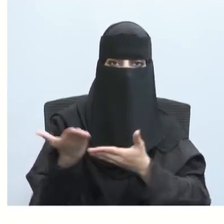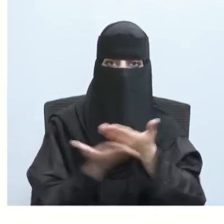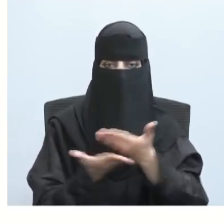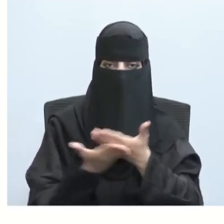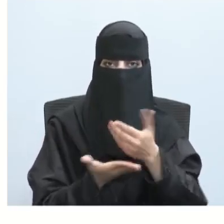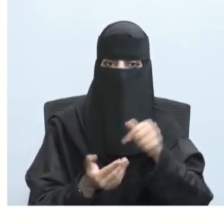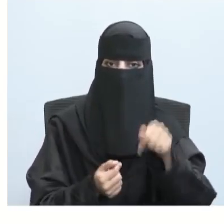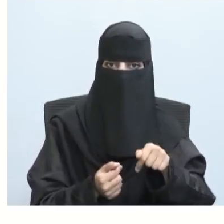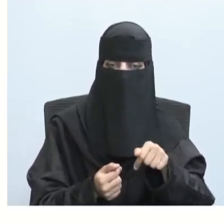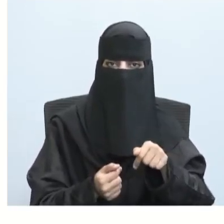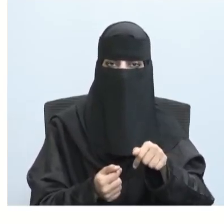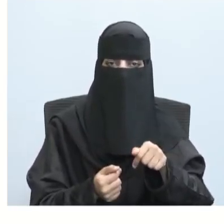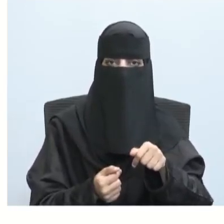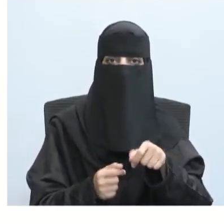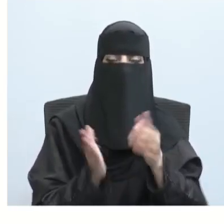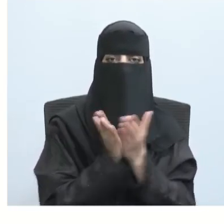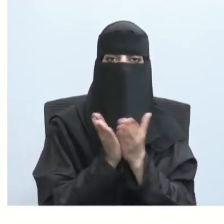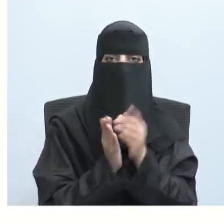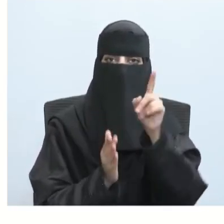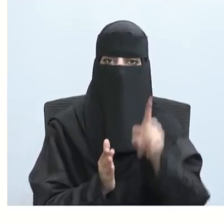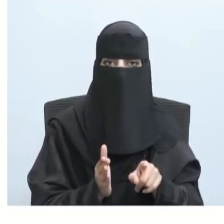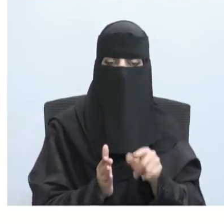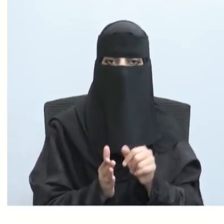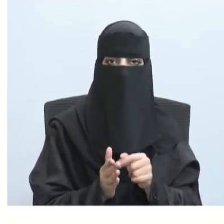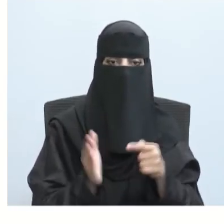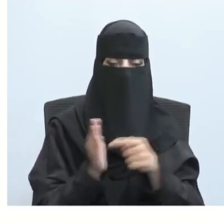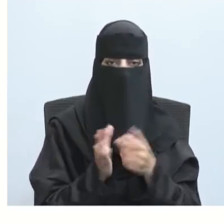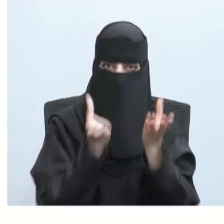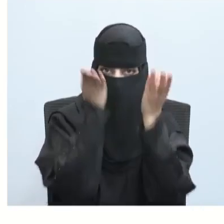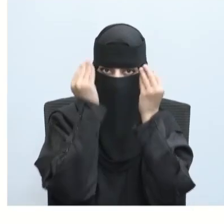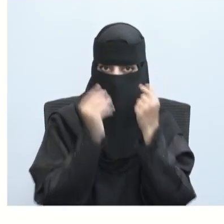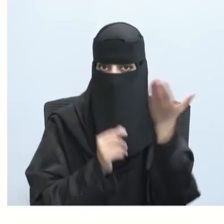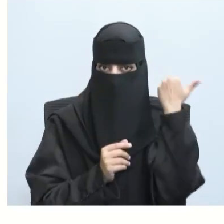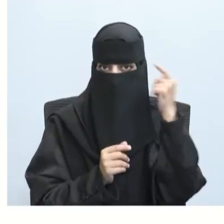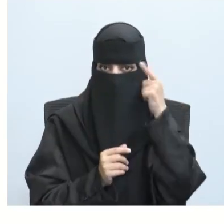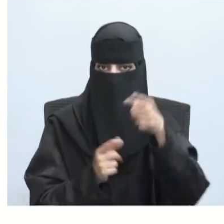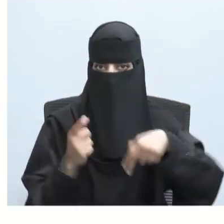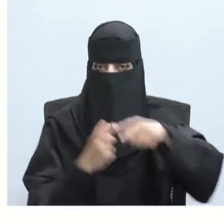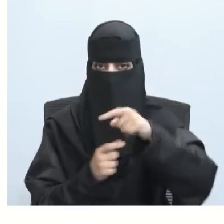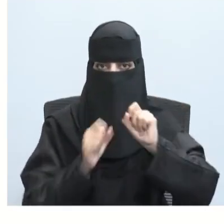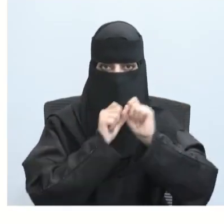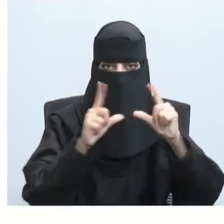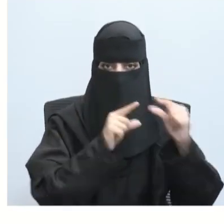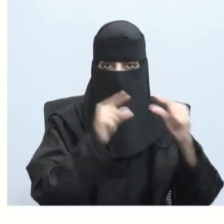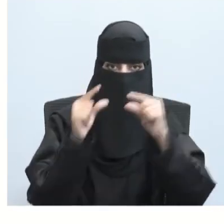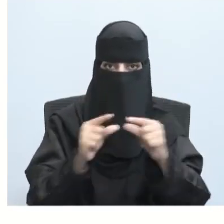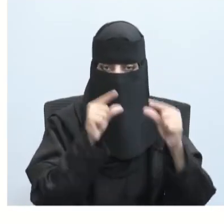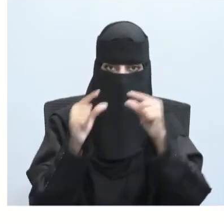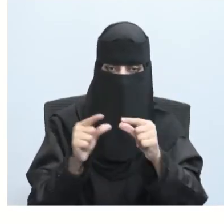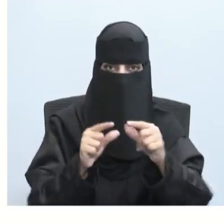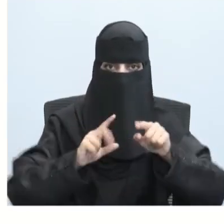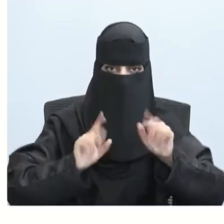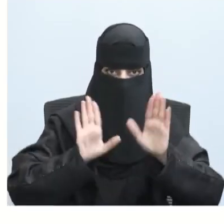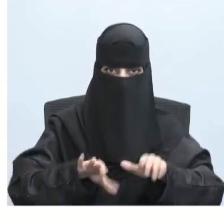عنه باذن الله تعالى في درسنا لهذا اليوم عندما تعرفنا سابقا حول الدلائل التي تشير الى